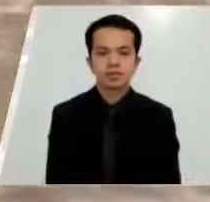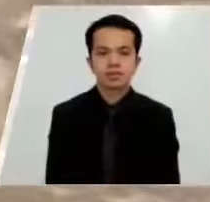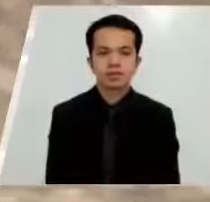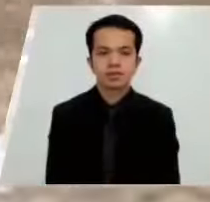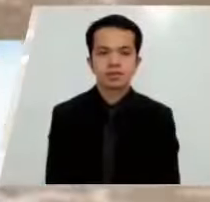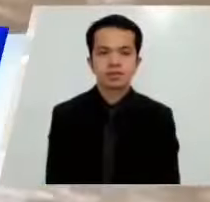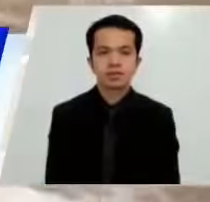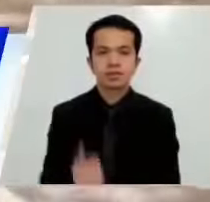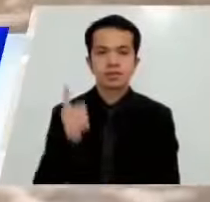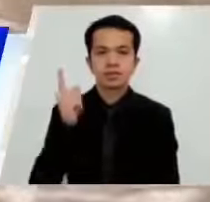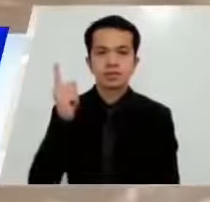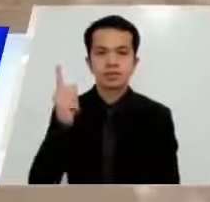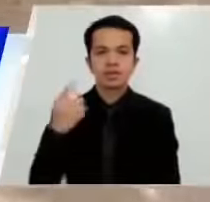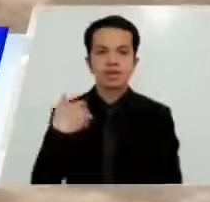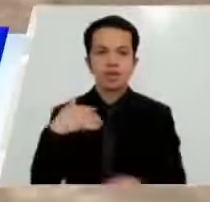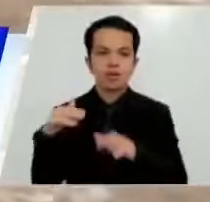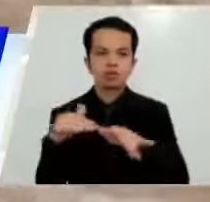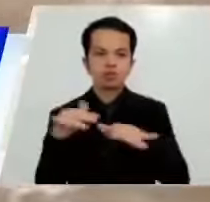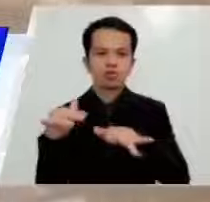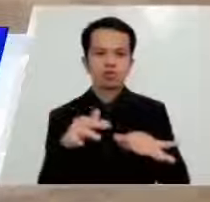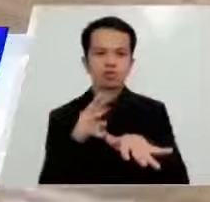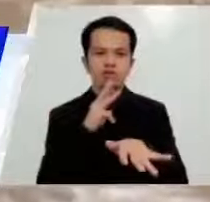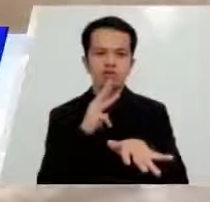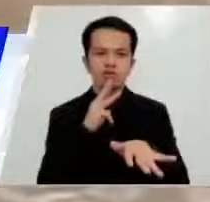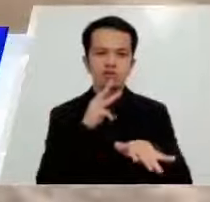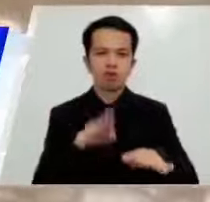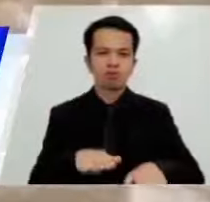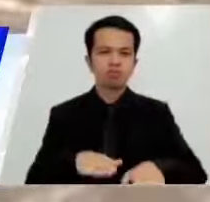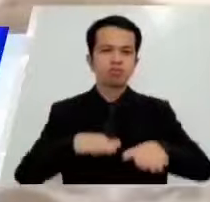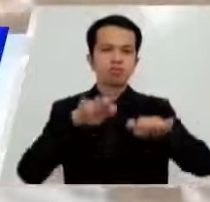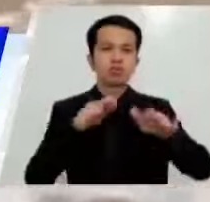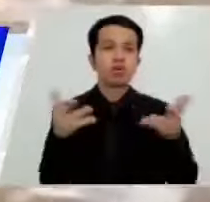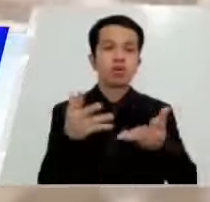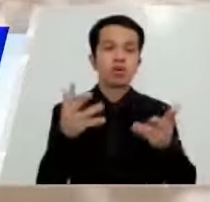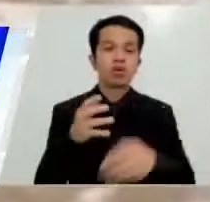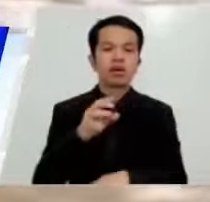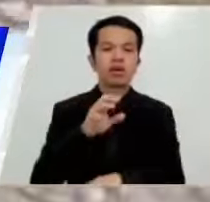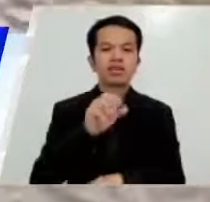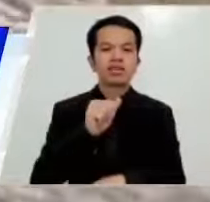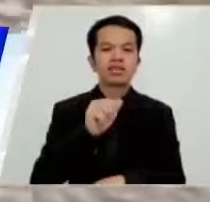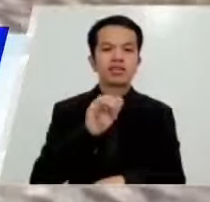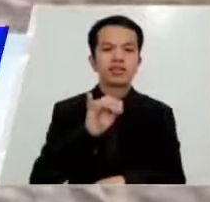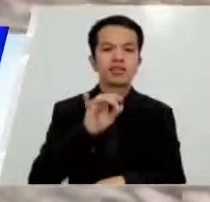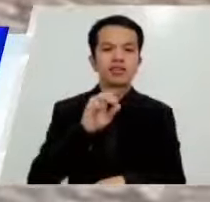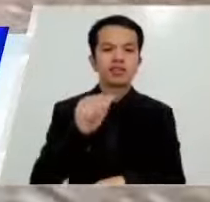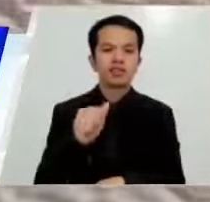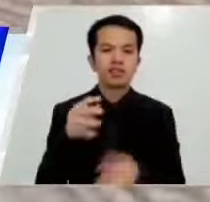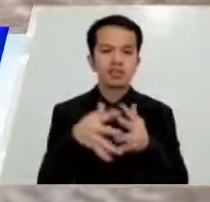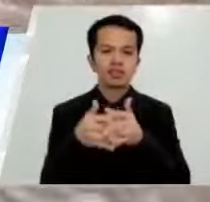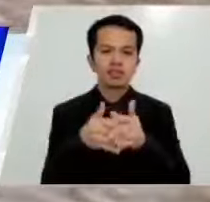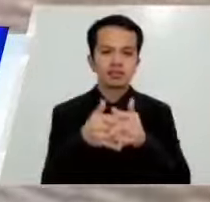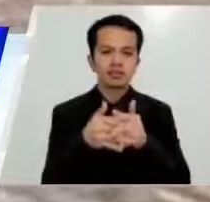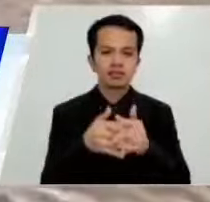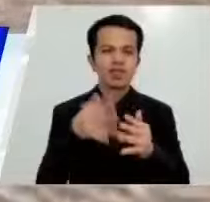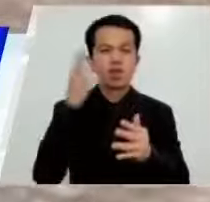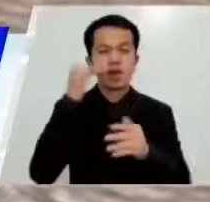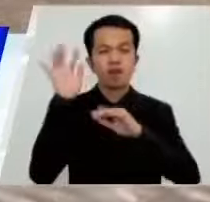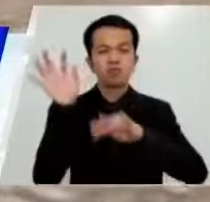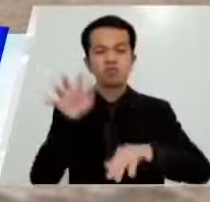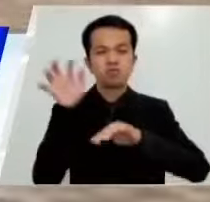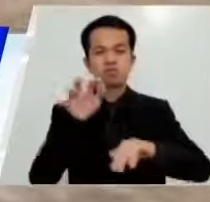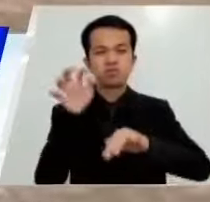pagasa ang tubig sa pag-apaw ng sapa sa California, kasunod ng malakas na bagyo na tumama doon. Bumaharin sa mga kalsada